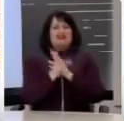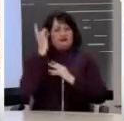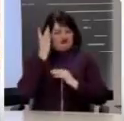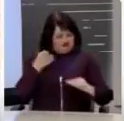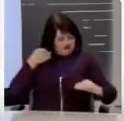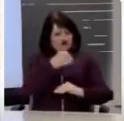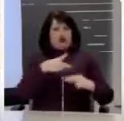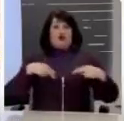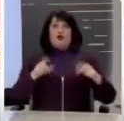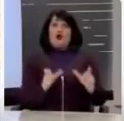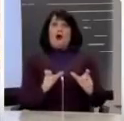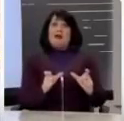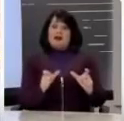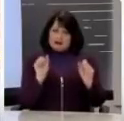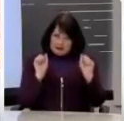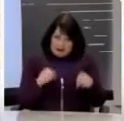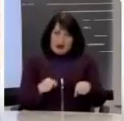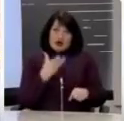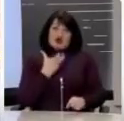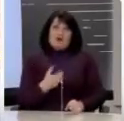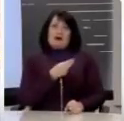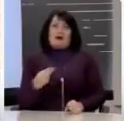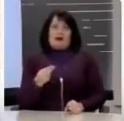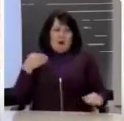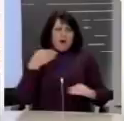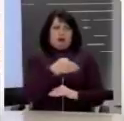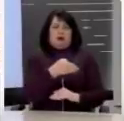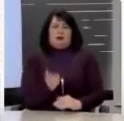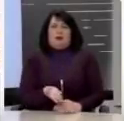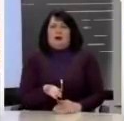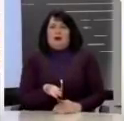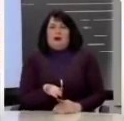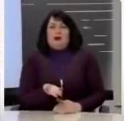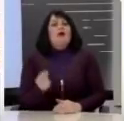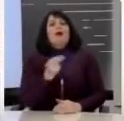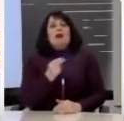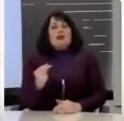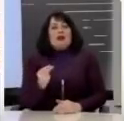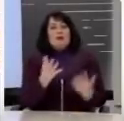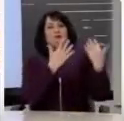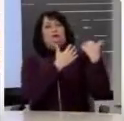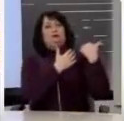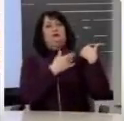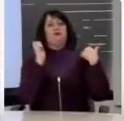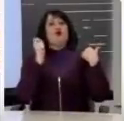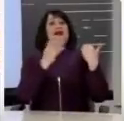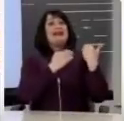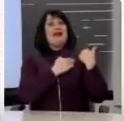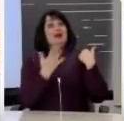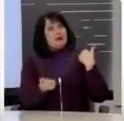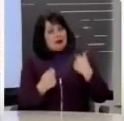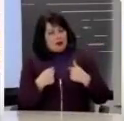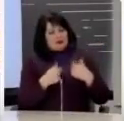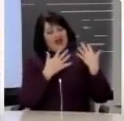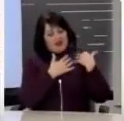θέμα. Είναι θέμα πολύ σοβαρό. Είναι θέμα στο οποίο αναλαμβάνω την πολιτική ευθύνη την οποία έχω.